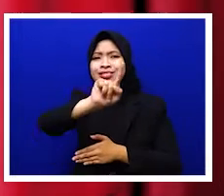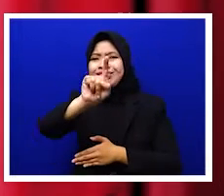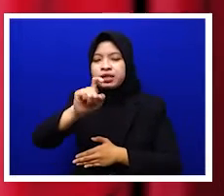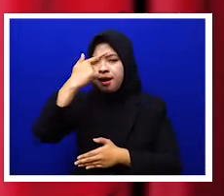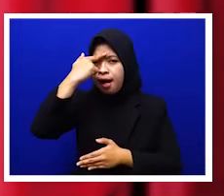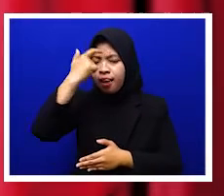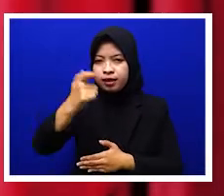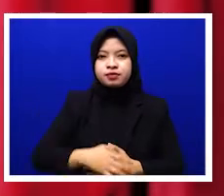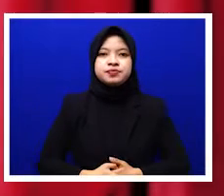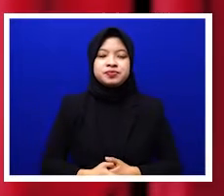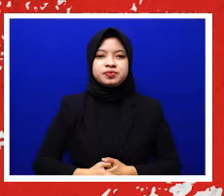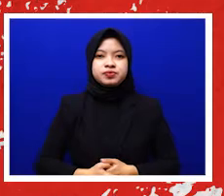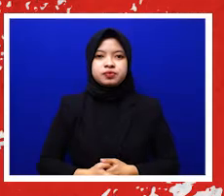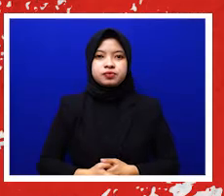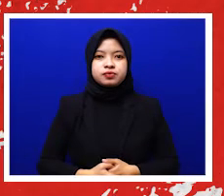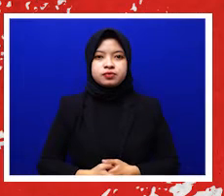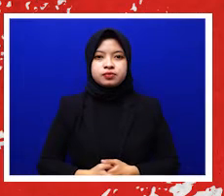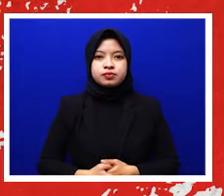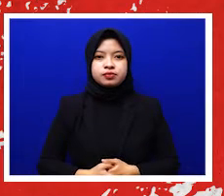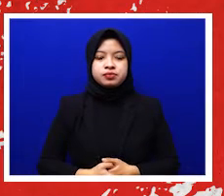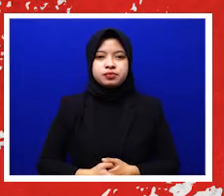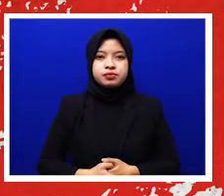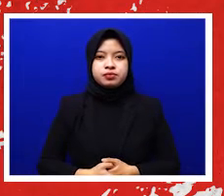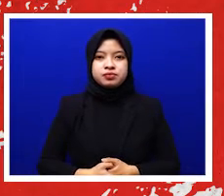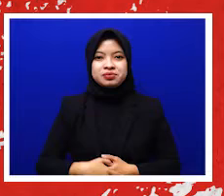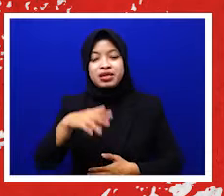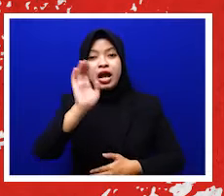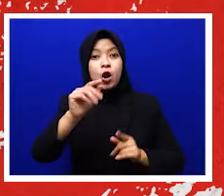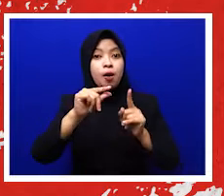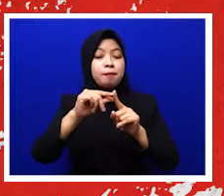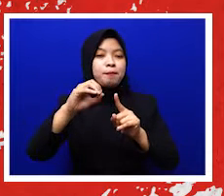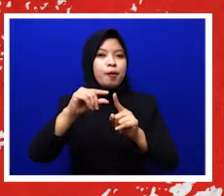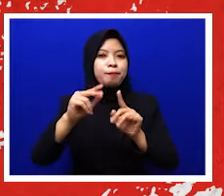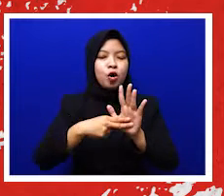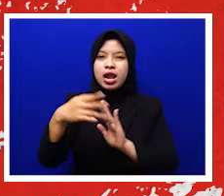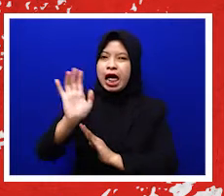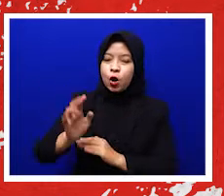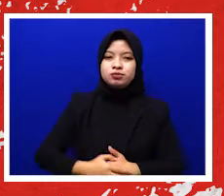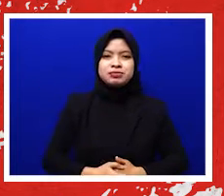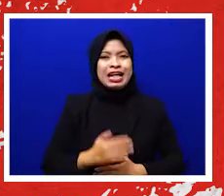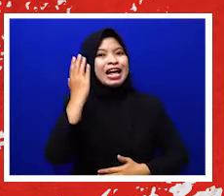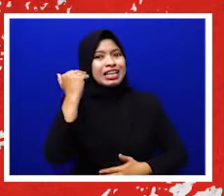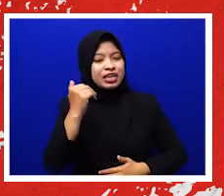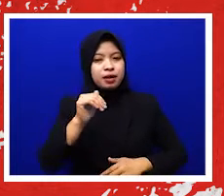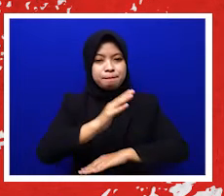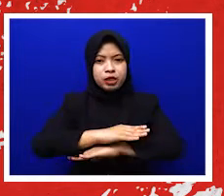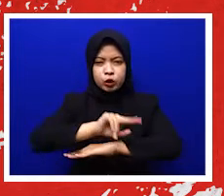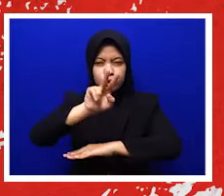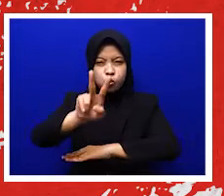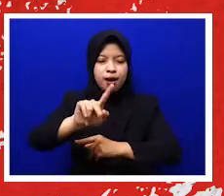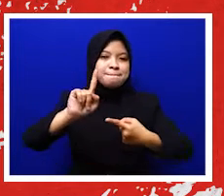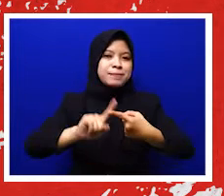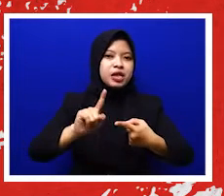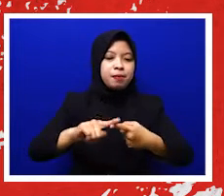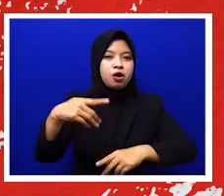ke pakarnya, ada Bung Zek. Halo Bung Zek. Hai Bobon. Iya, Bung Zek, tadi kita udah bacain dua berita Bung Zek. Yang